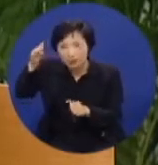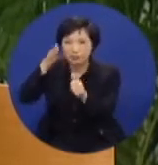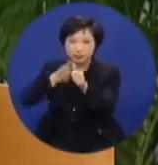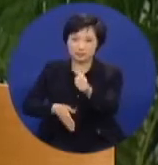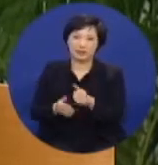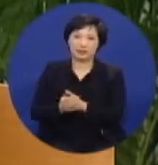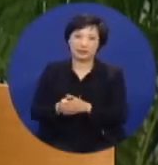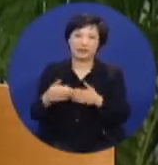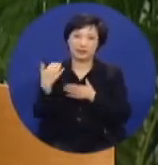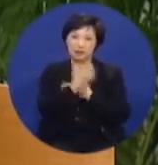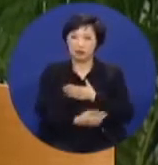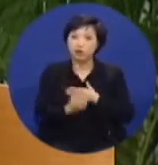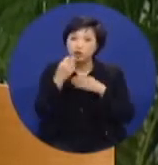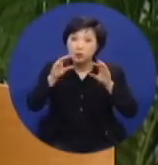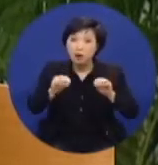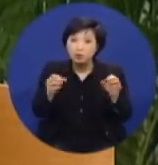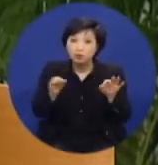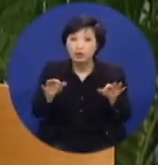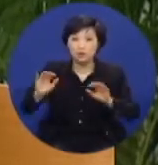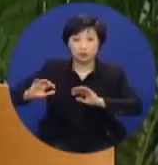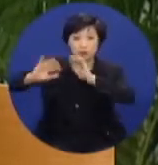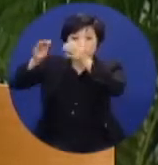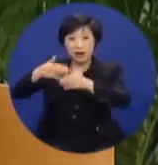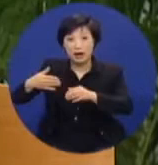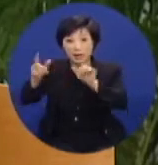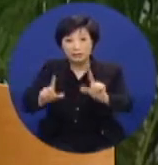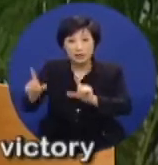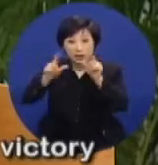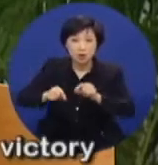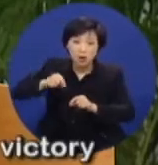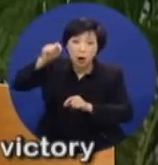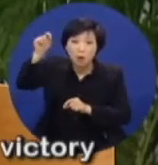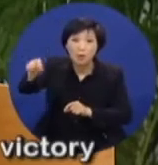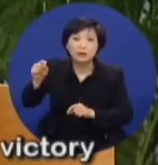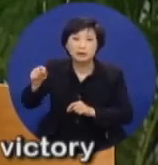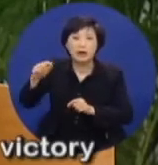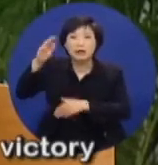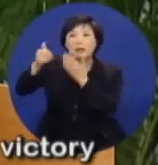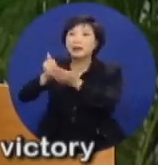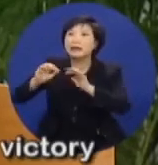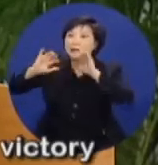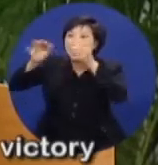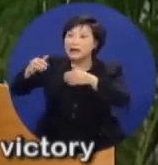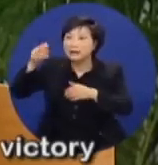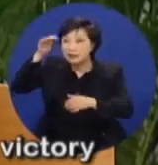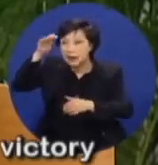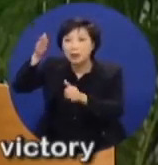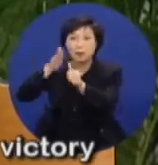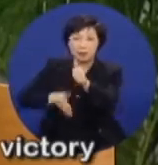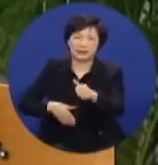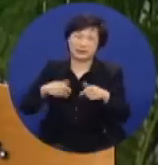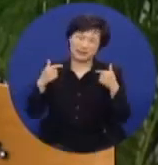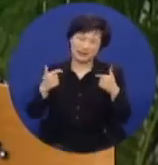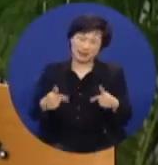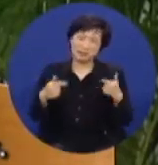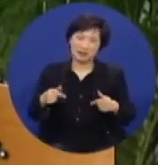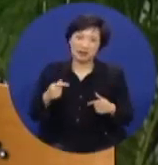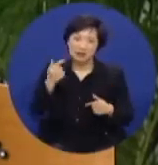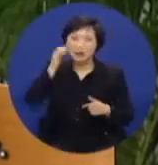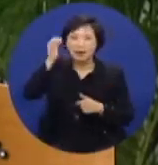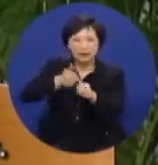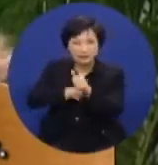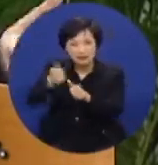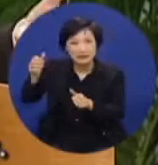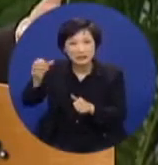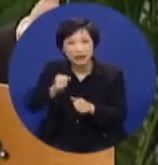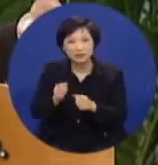육신이 끝나는 순간 천국에서 영원히 살리라 하늘나라를 파면 더 날마다 영광 의 송이를 가게